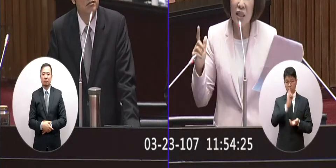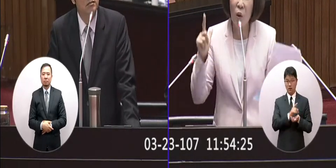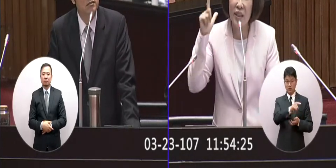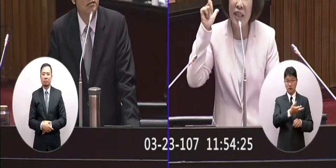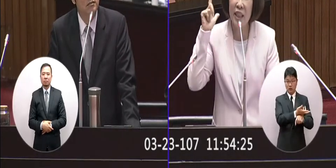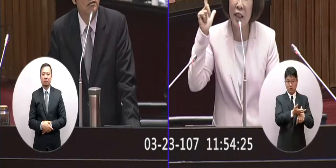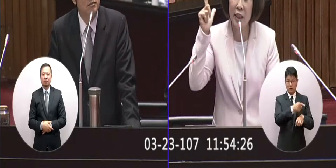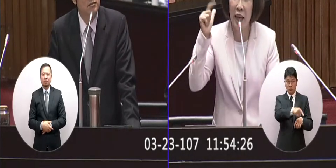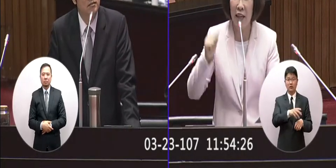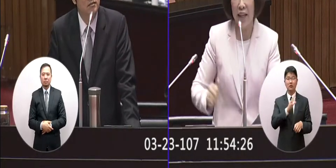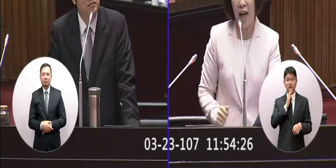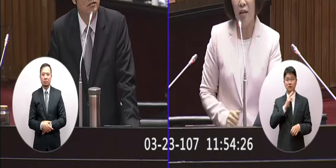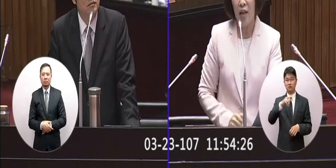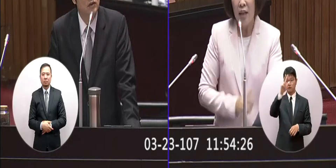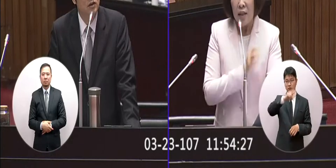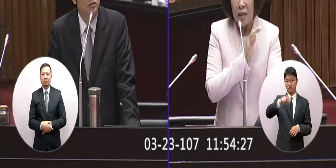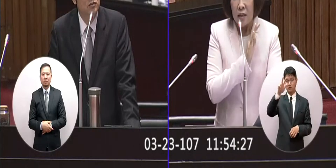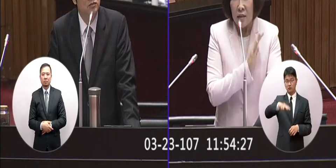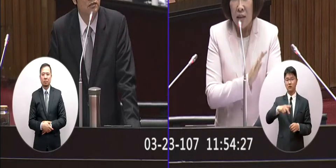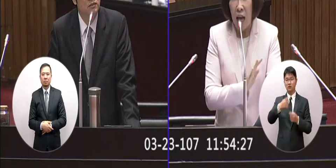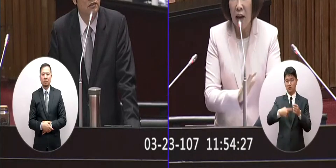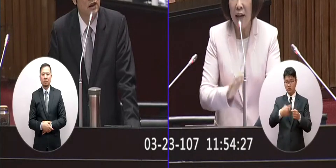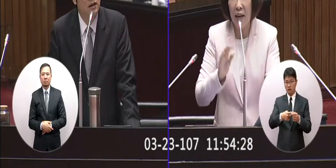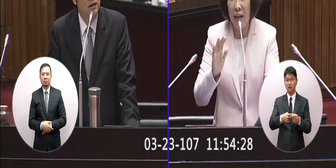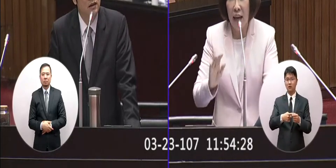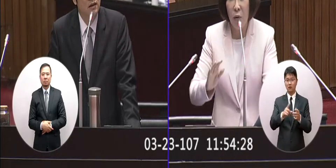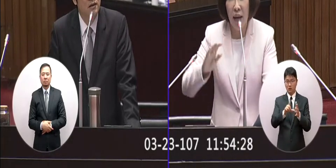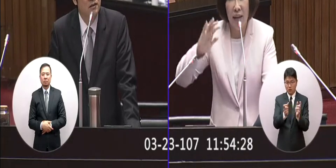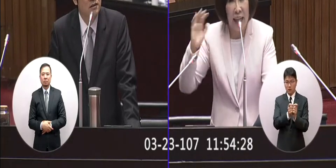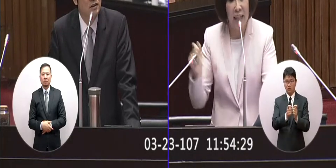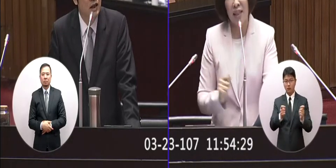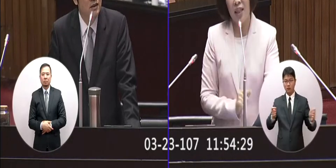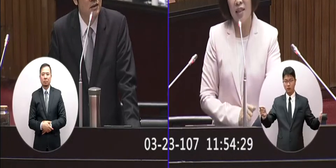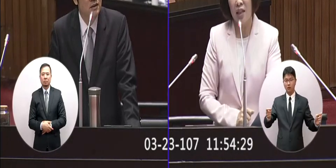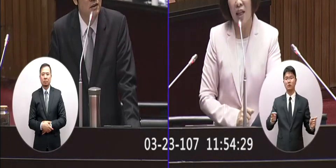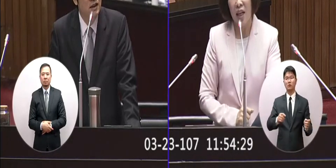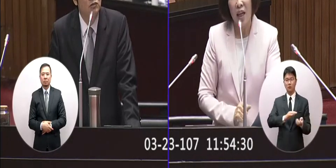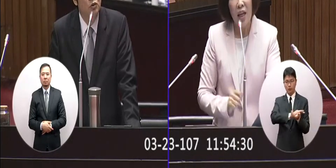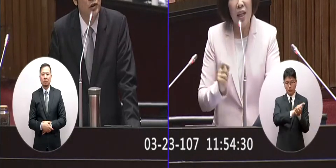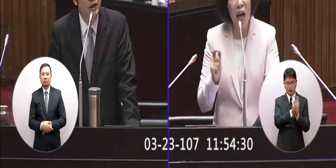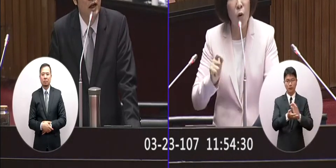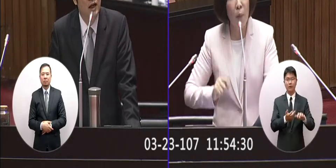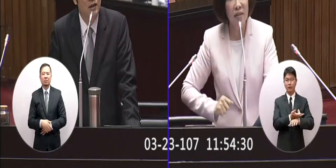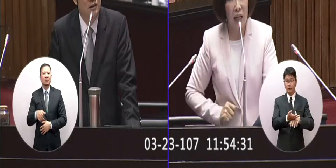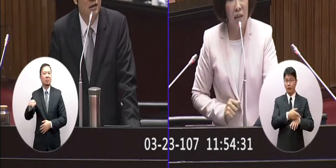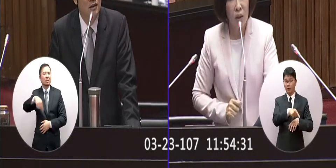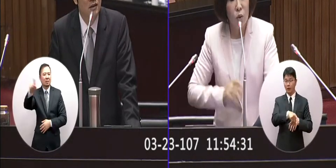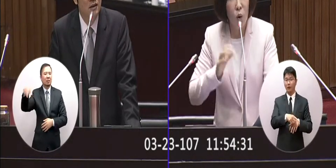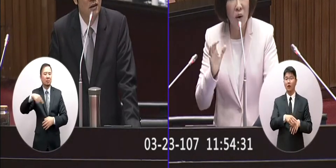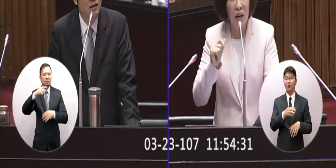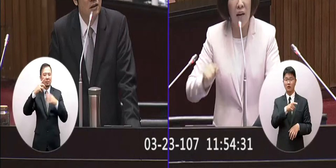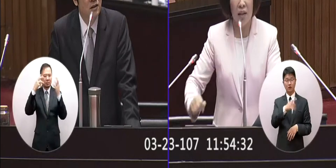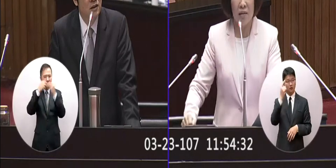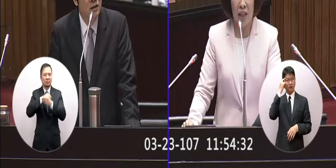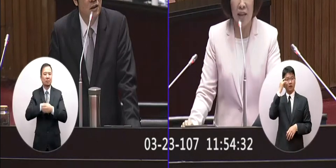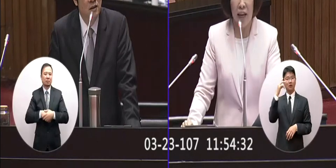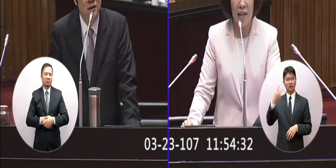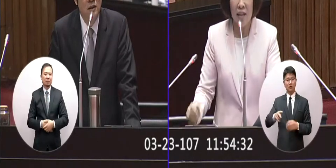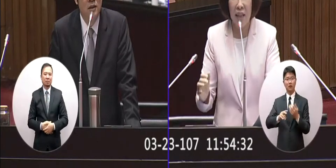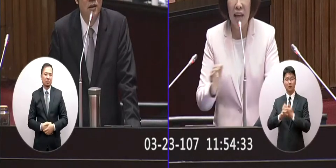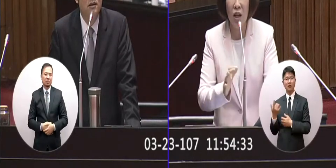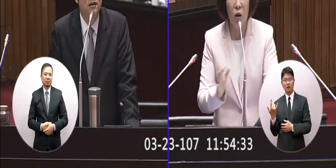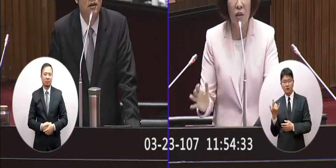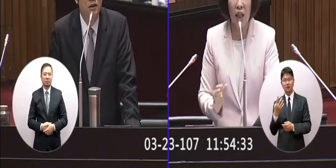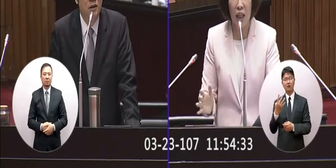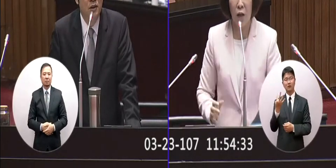礁是经过7000年长年累月累积而成的。 他误会了。 你要我们等多少个千